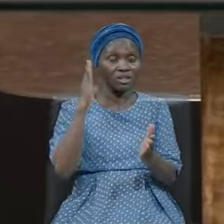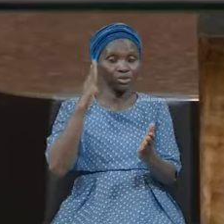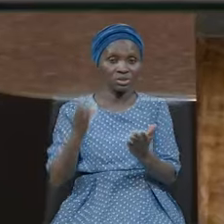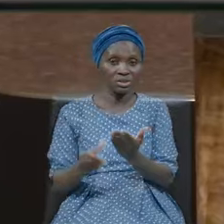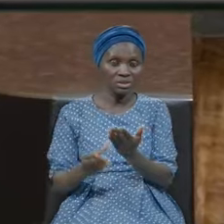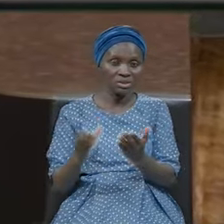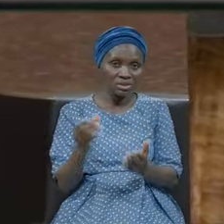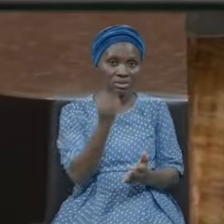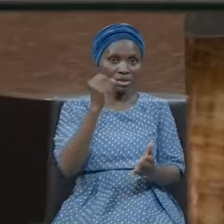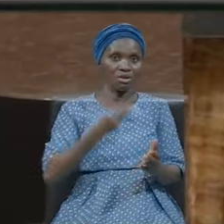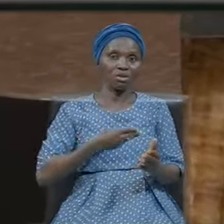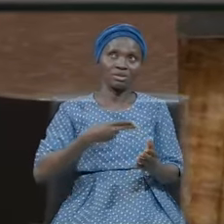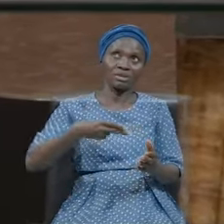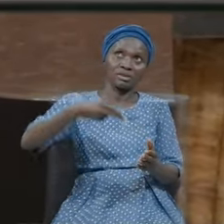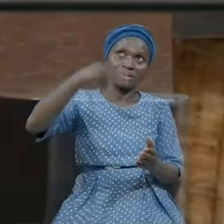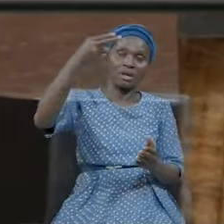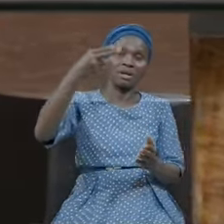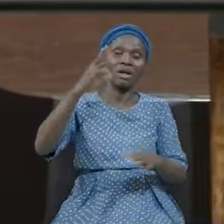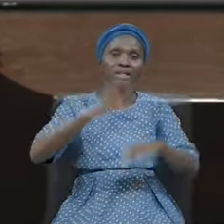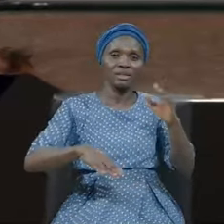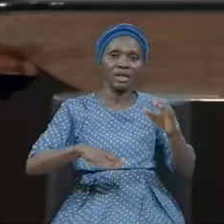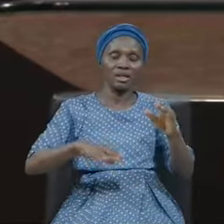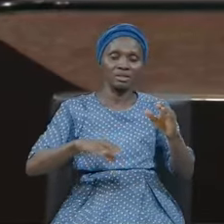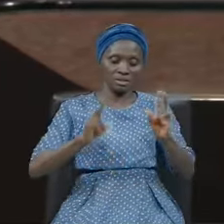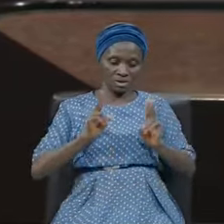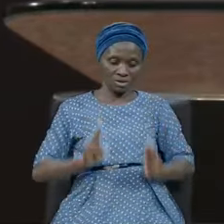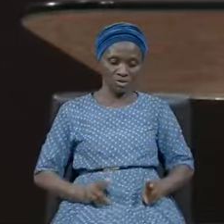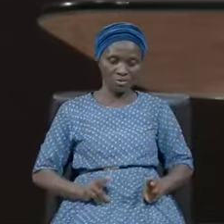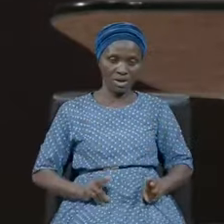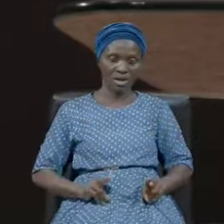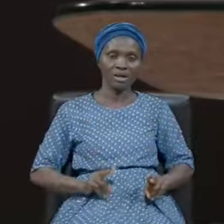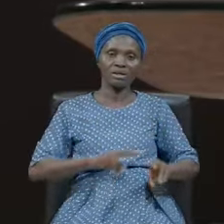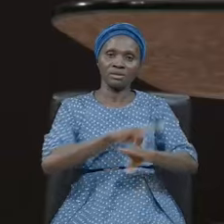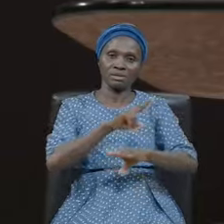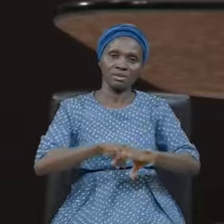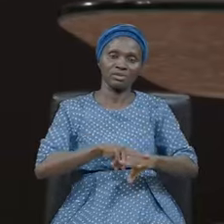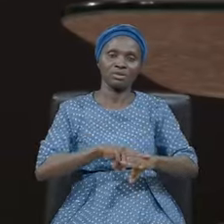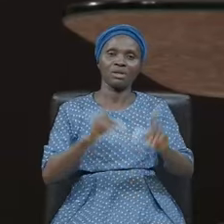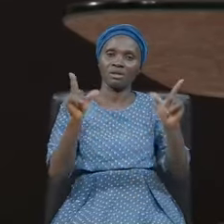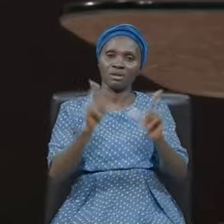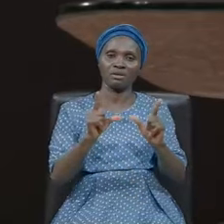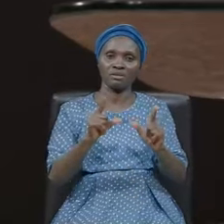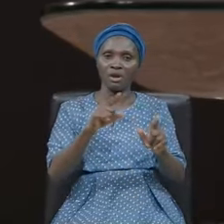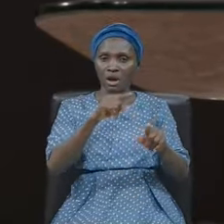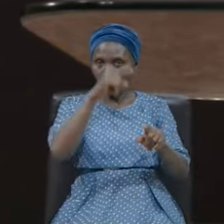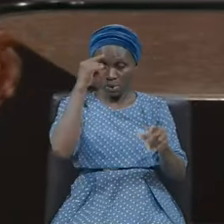qu'au niveau humain naturel. Parce que maintenant, cela nous transcende. Ouais,